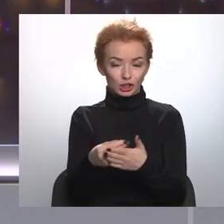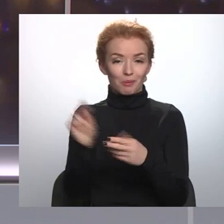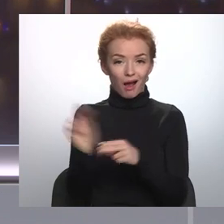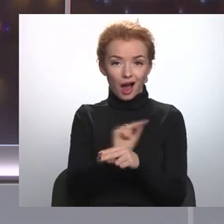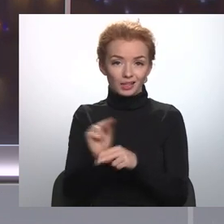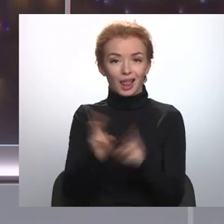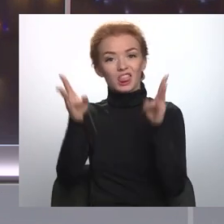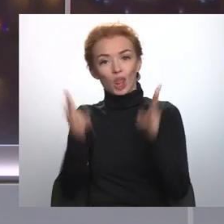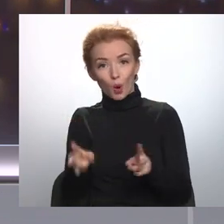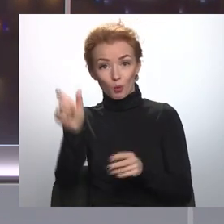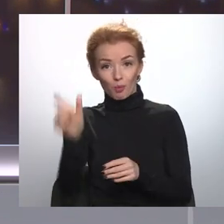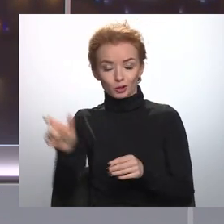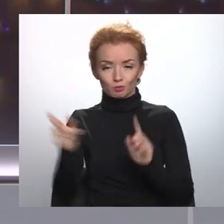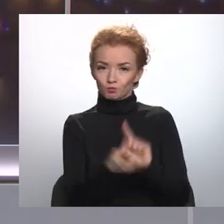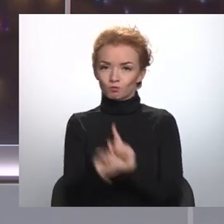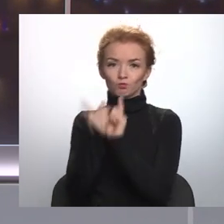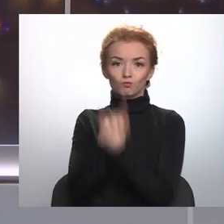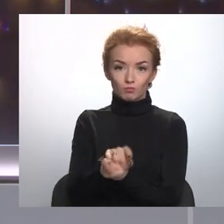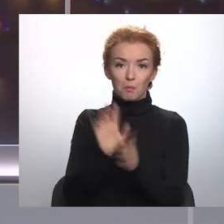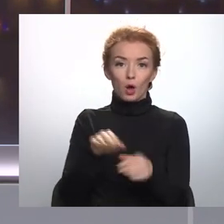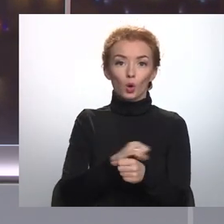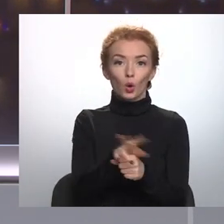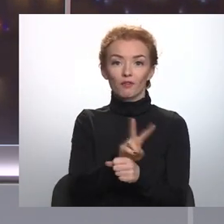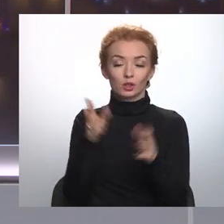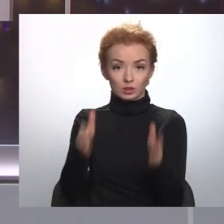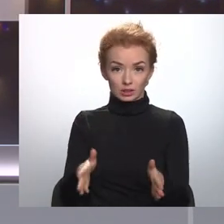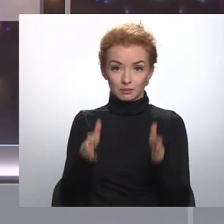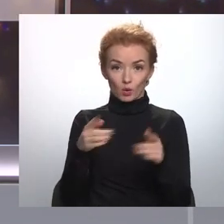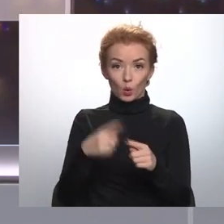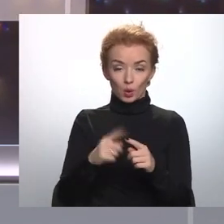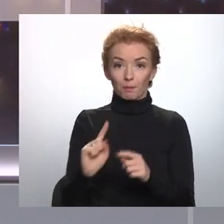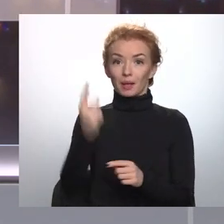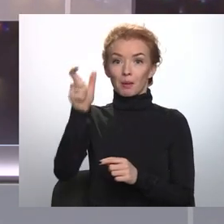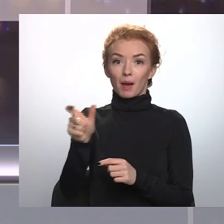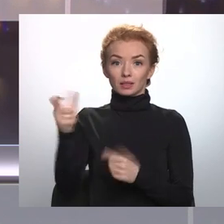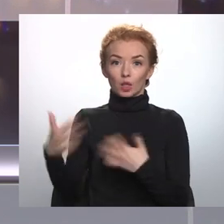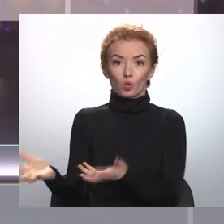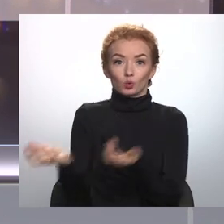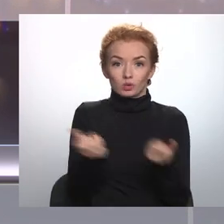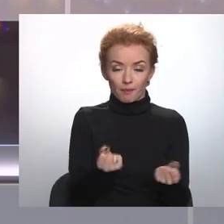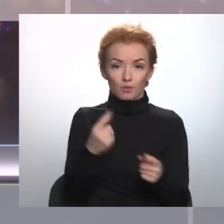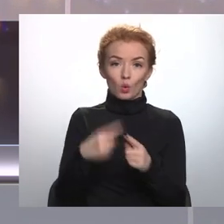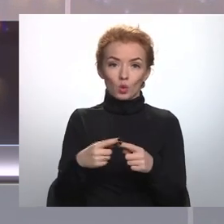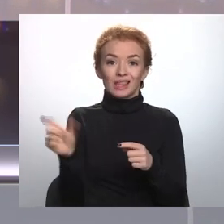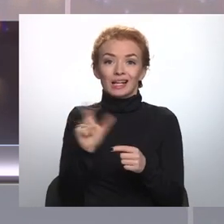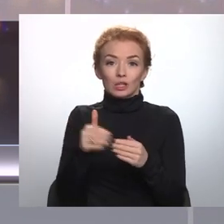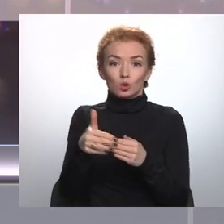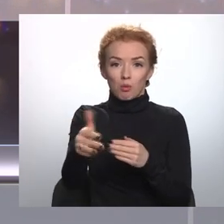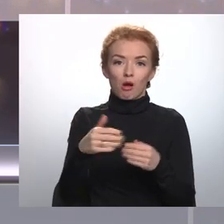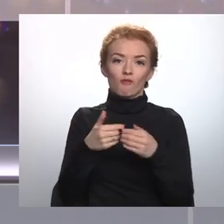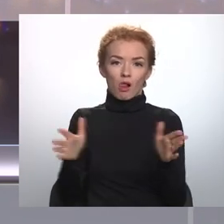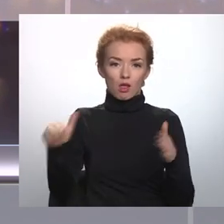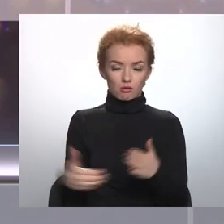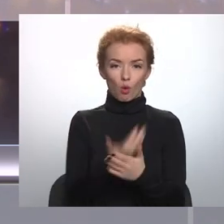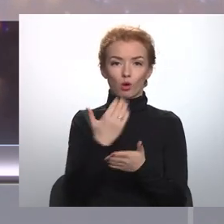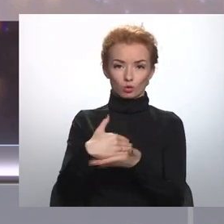ārstēja traumu pacientus, pārtapusi Covid stacionārā. Pirmie pacienti jau uzņemti un drīzumā tiks atvērtas jaunas nodaļas. Par to vairāk